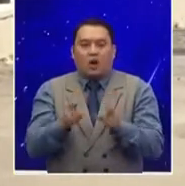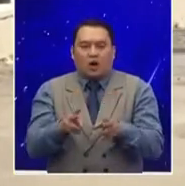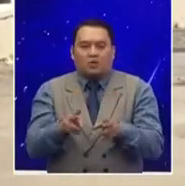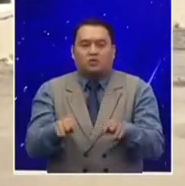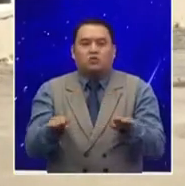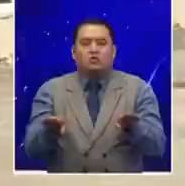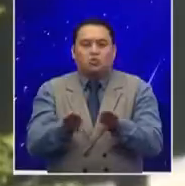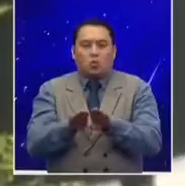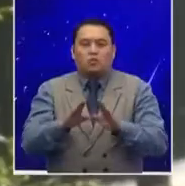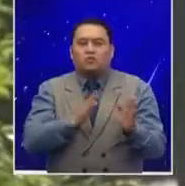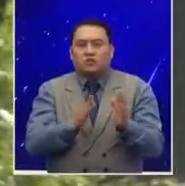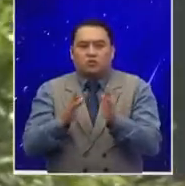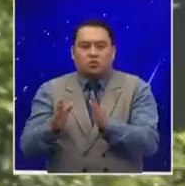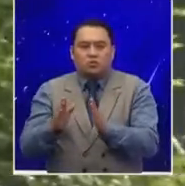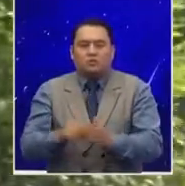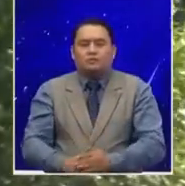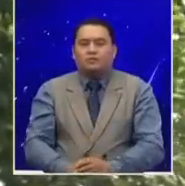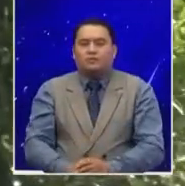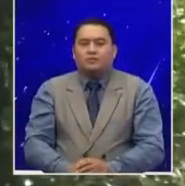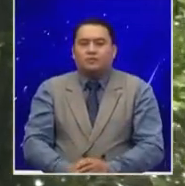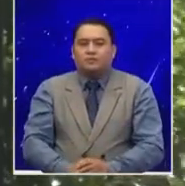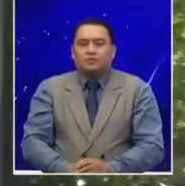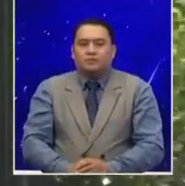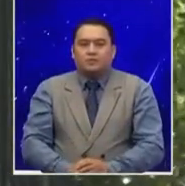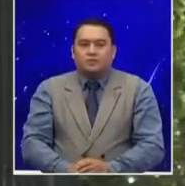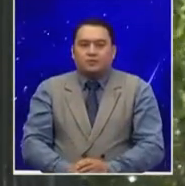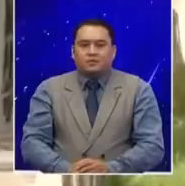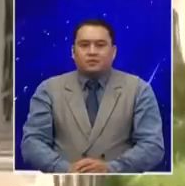той поры, пока ситуация не изменится. Надежда Белова,